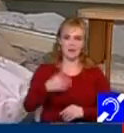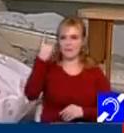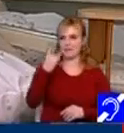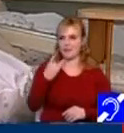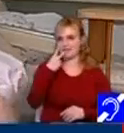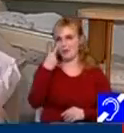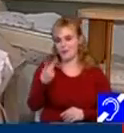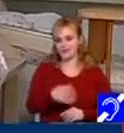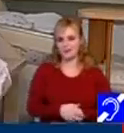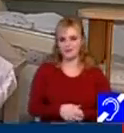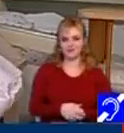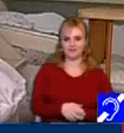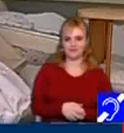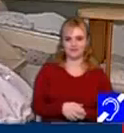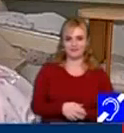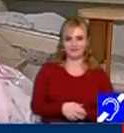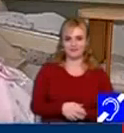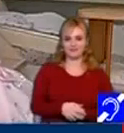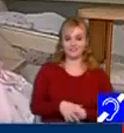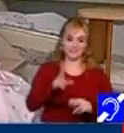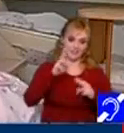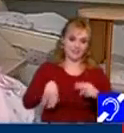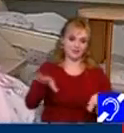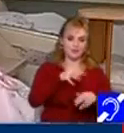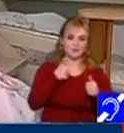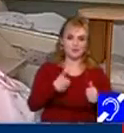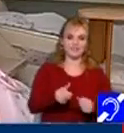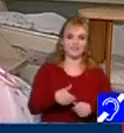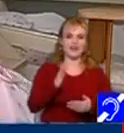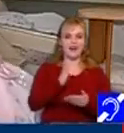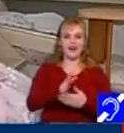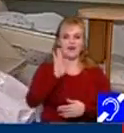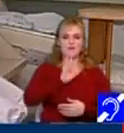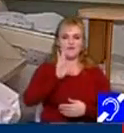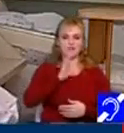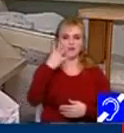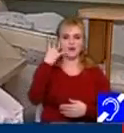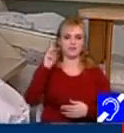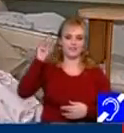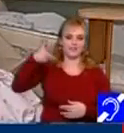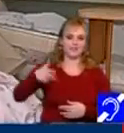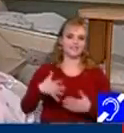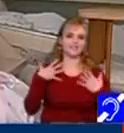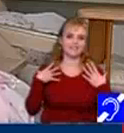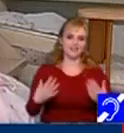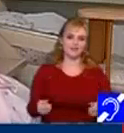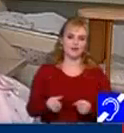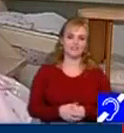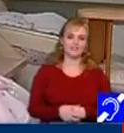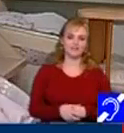uitam. Da, s-a terminat tot cu bine. Am o fetiță de 4 kg,